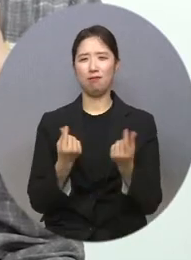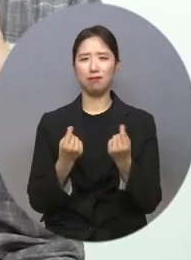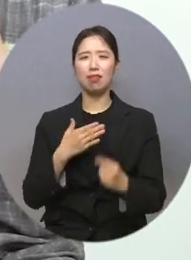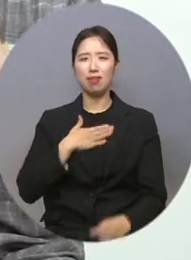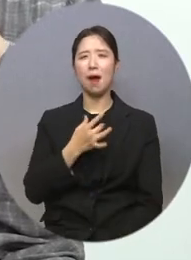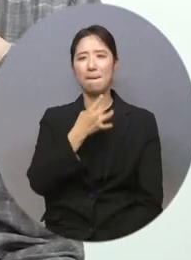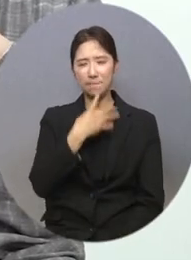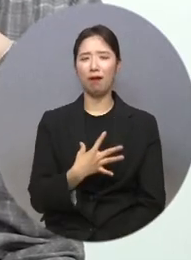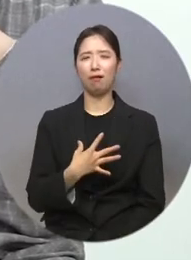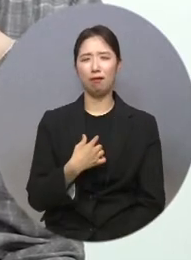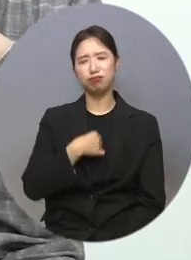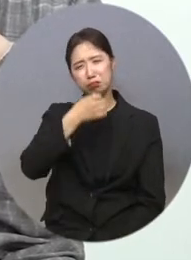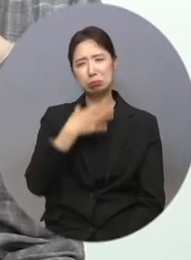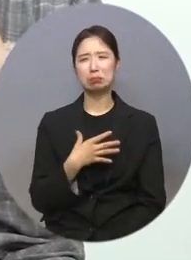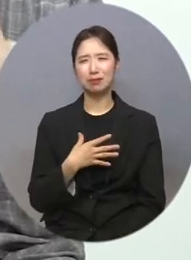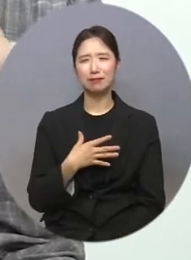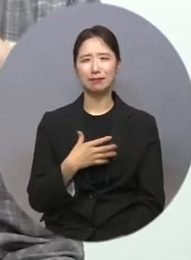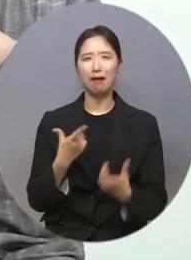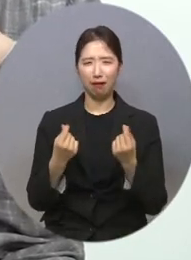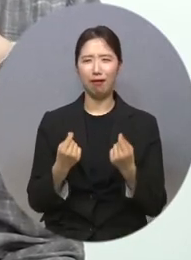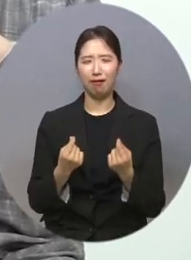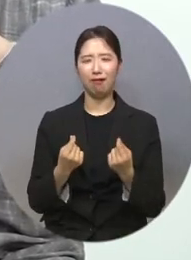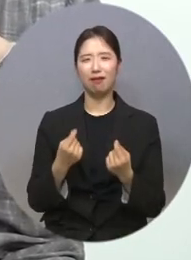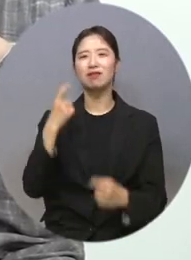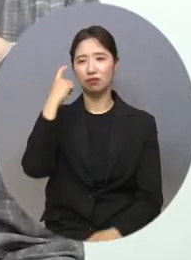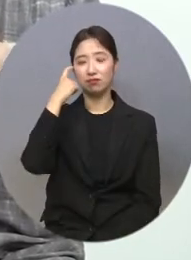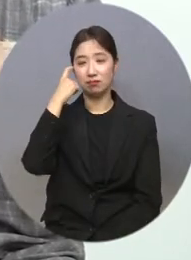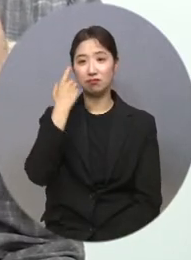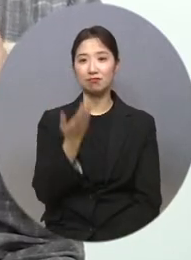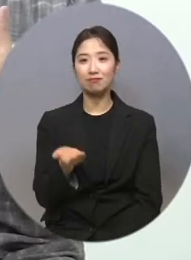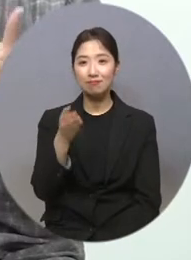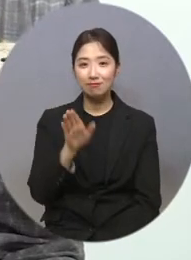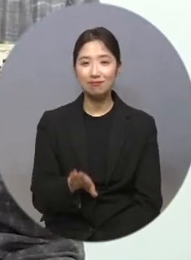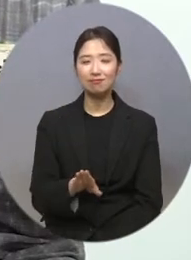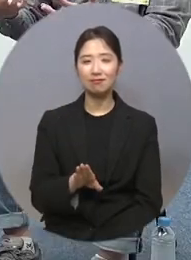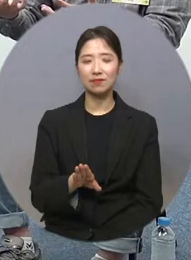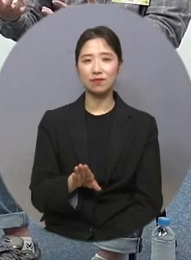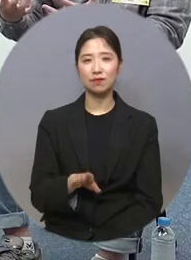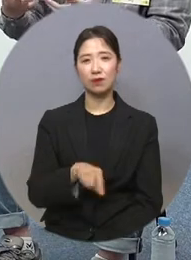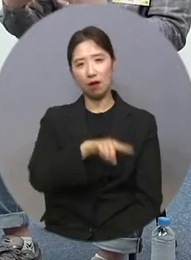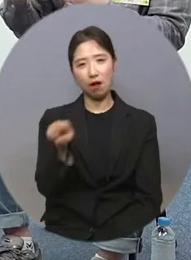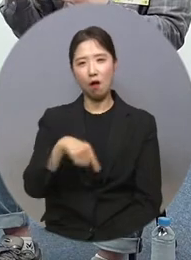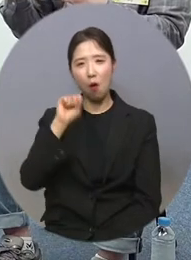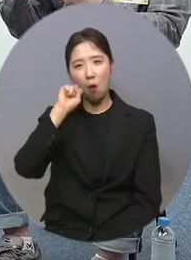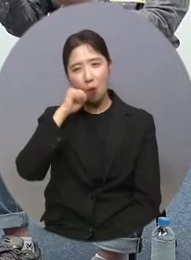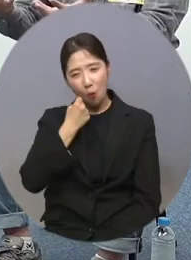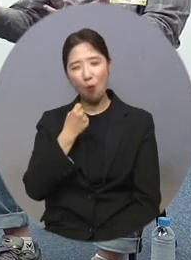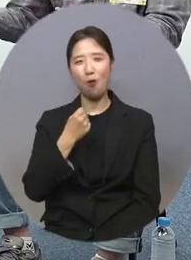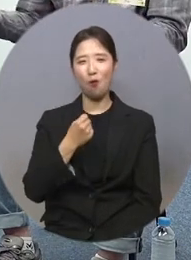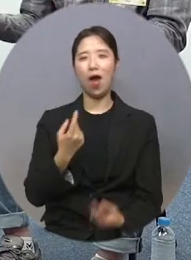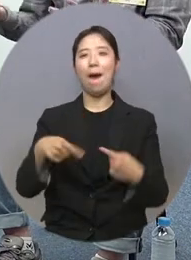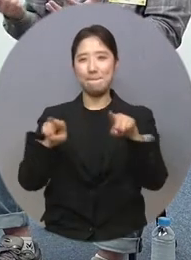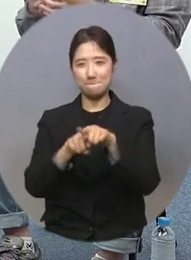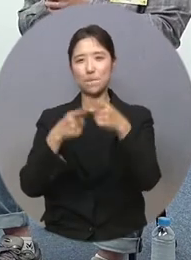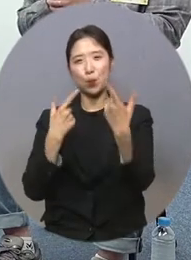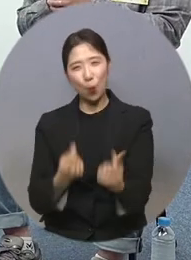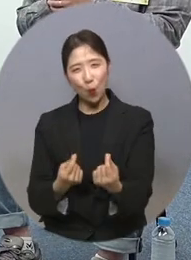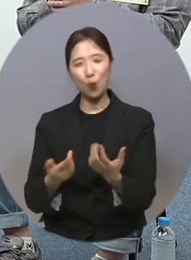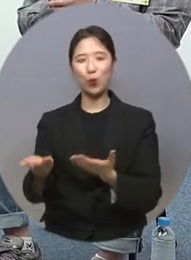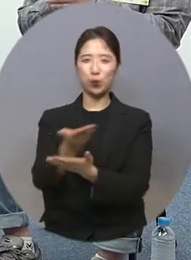나만 이런 환경에서 살아가고 있는 것 같고 나만 힘든 것 같고 그랬었는데 이제 그런 어려움들을 나누고 그런 상황들을 함께 더